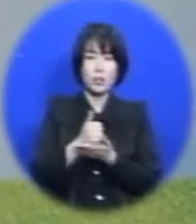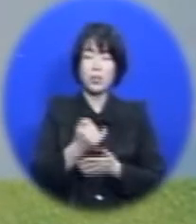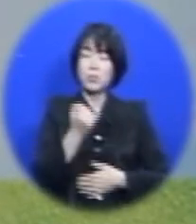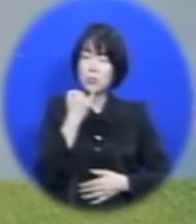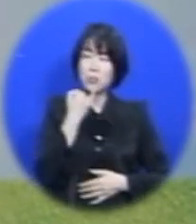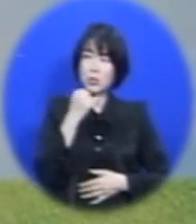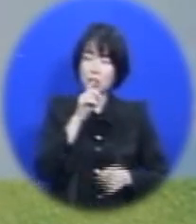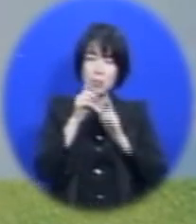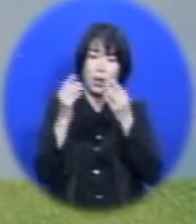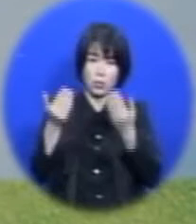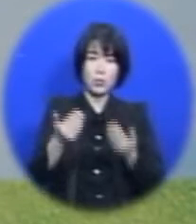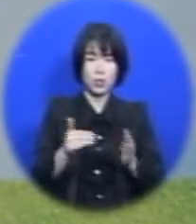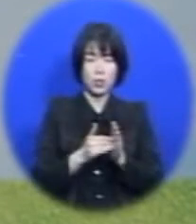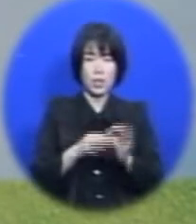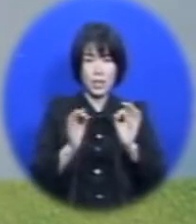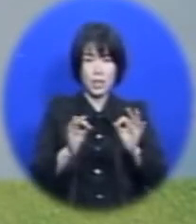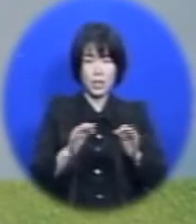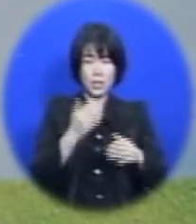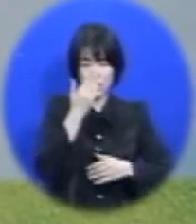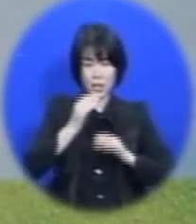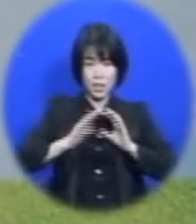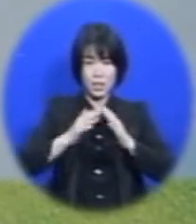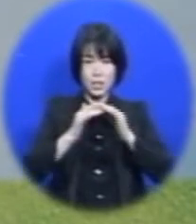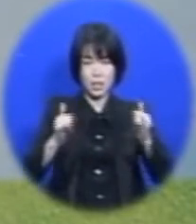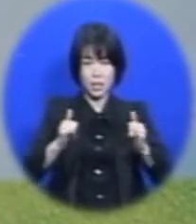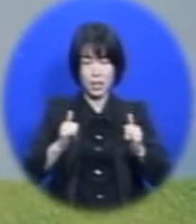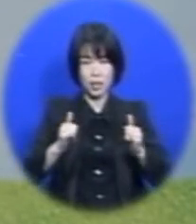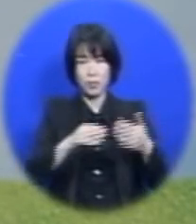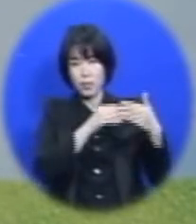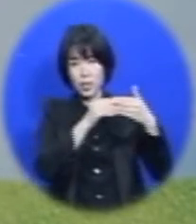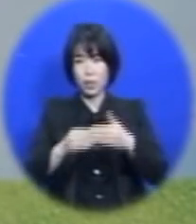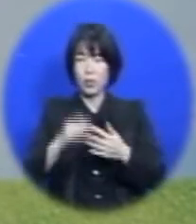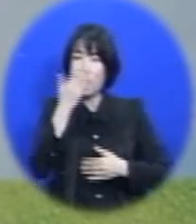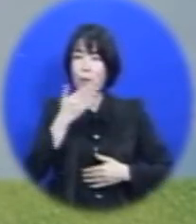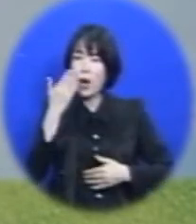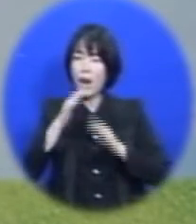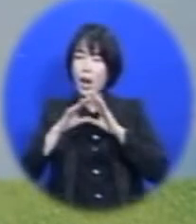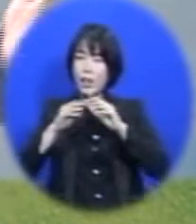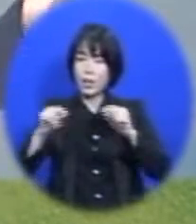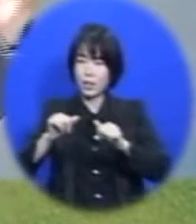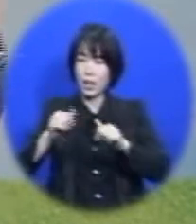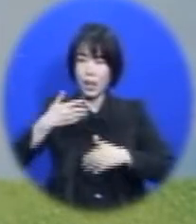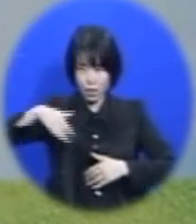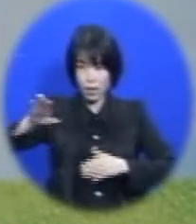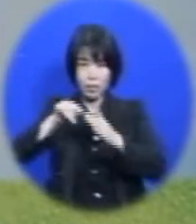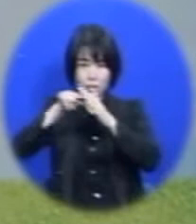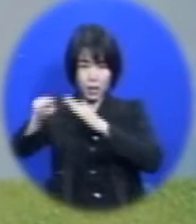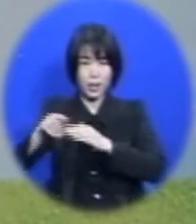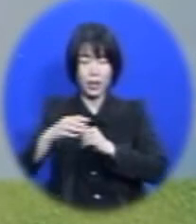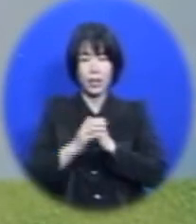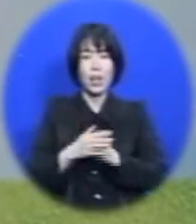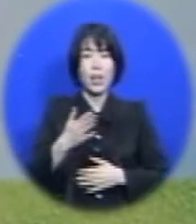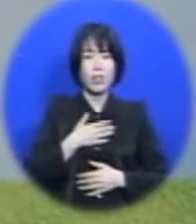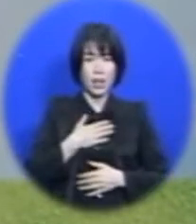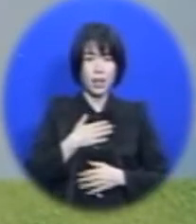하셔요. 이제 이스라엘 백성을 데리고 가나안 땅, 약속의 땅, 축복의 땅으로 들어가라. 그래. 내가 이제